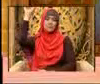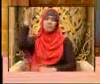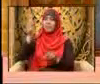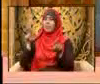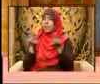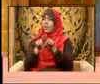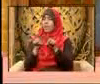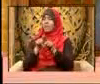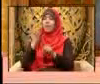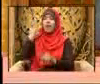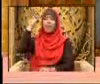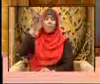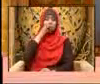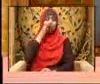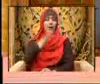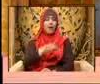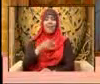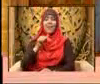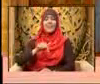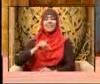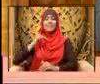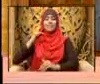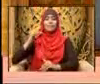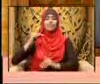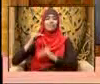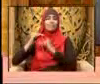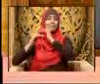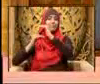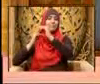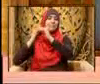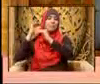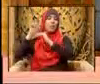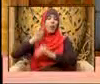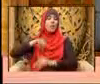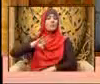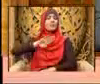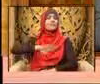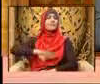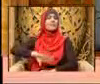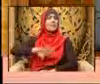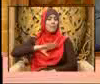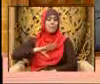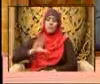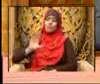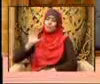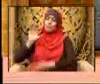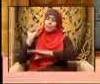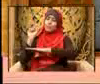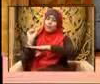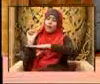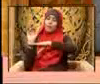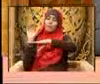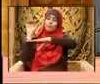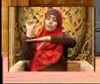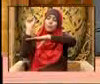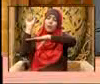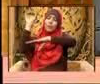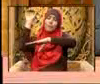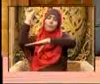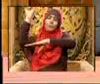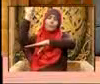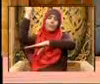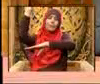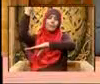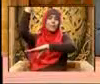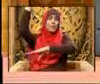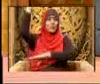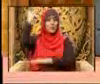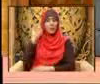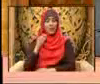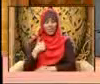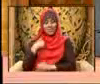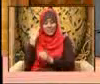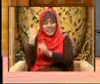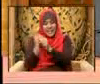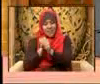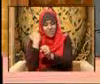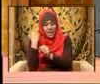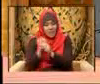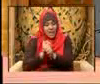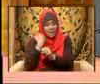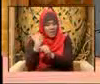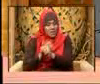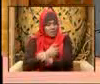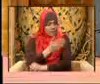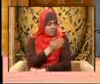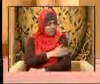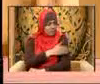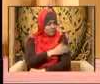وجل، التأني هذاك هو اللي يدوم، الصبر هذاك هو اللي يدوم. نعم الإنسان يعمل ويكدح